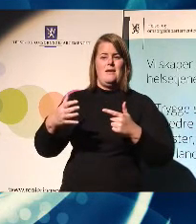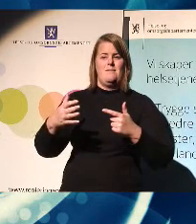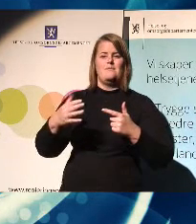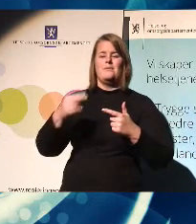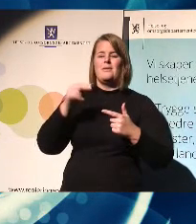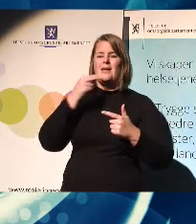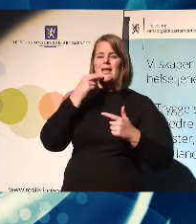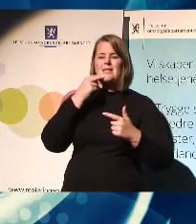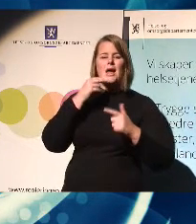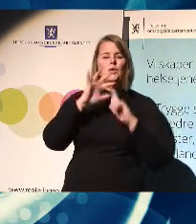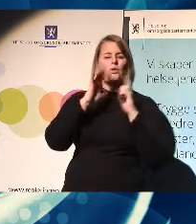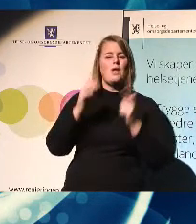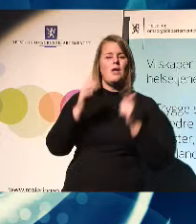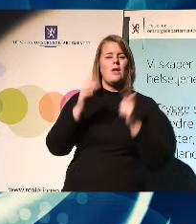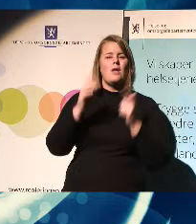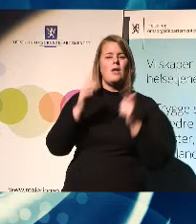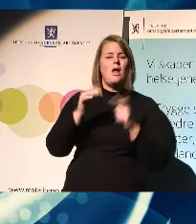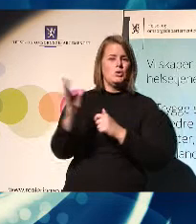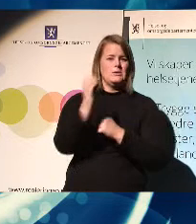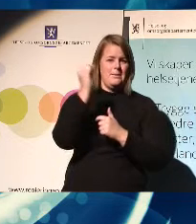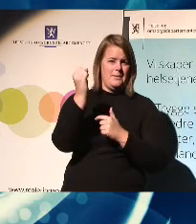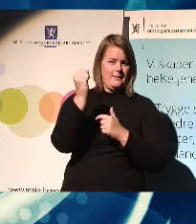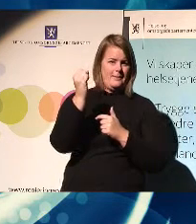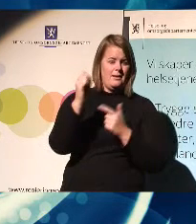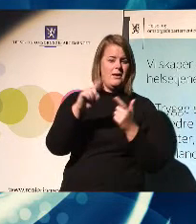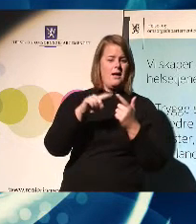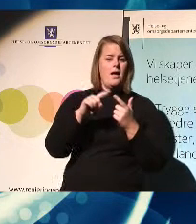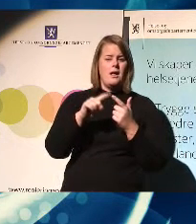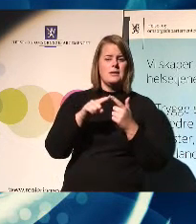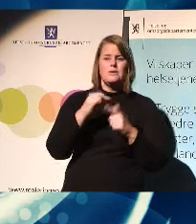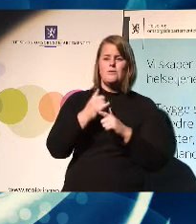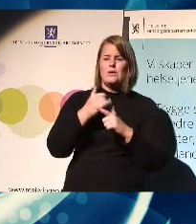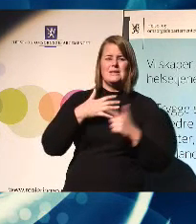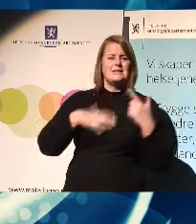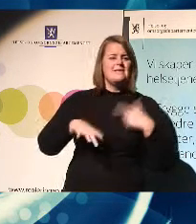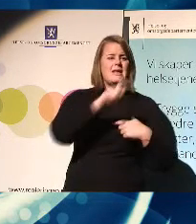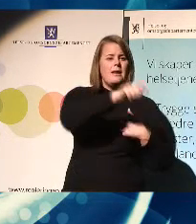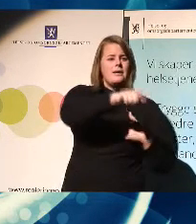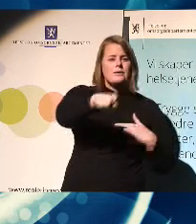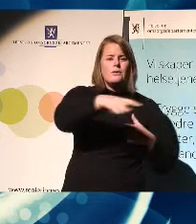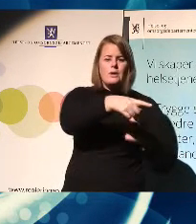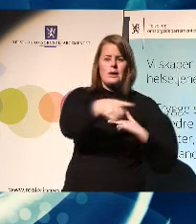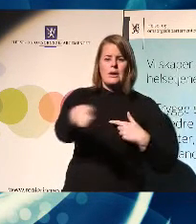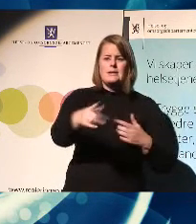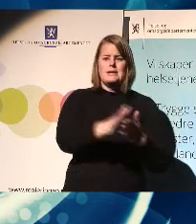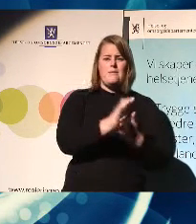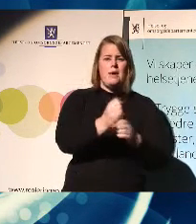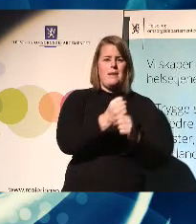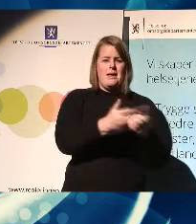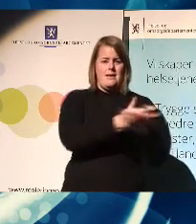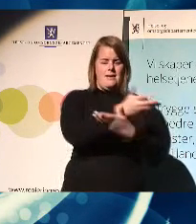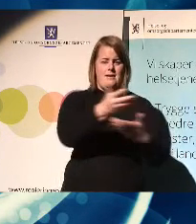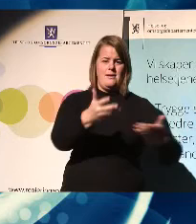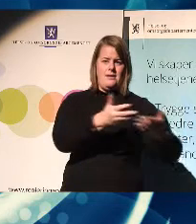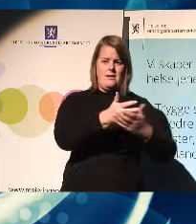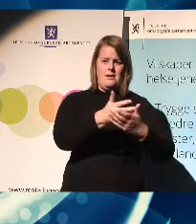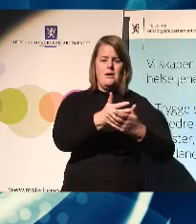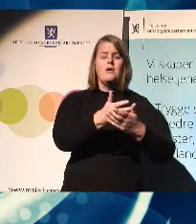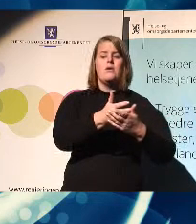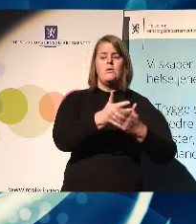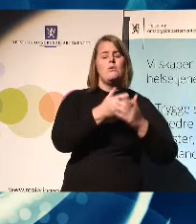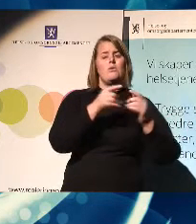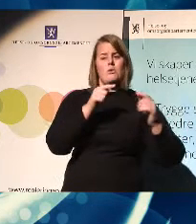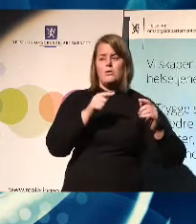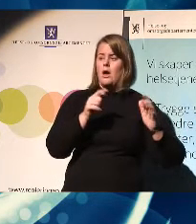heter totalforsvarskonseptet, som er hvordan sivile aktører kan samarbeide for å sørge for at samfunnet